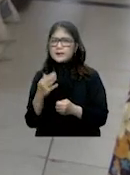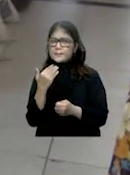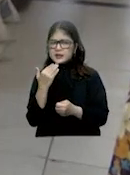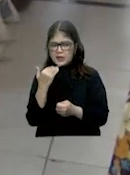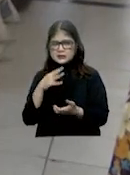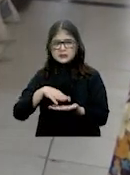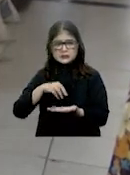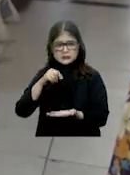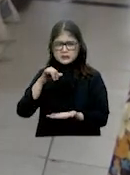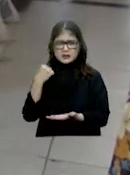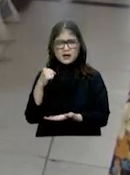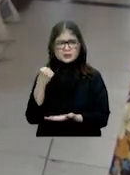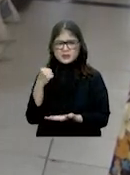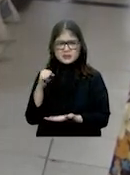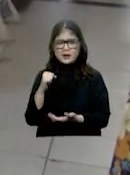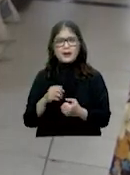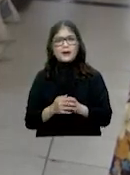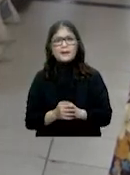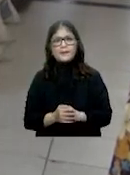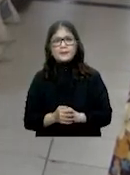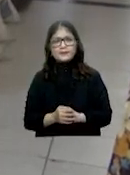ya harus